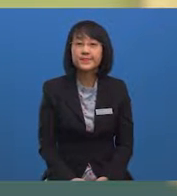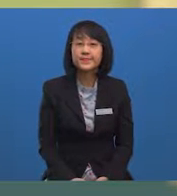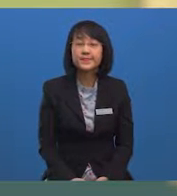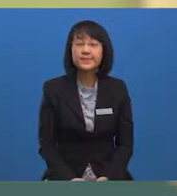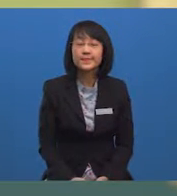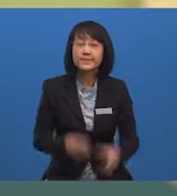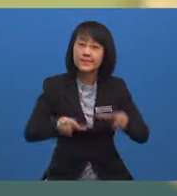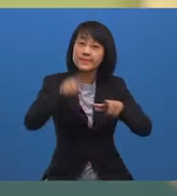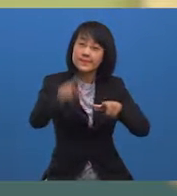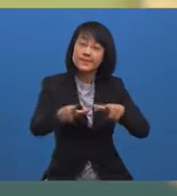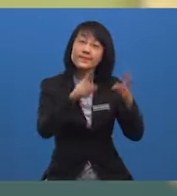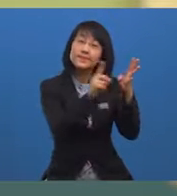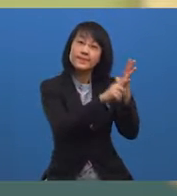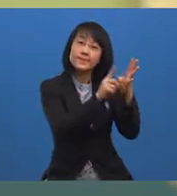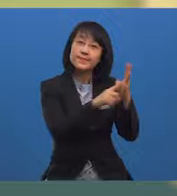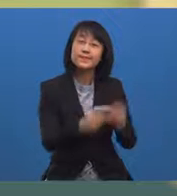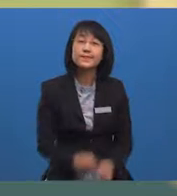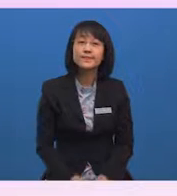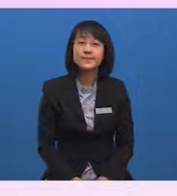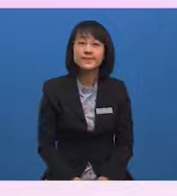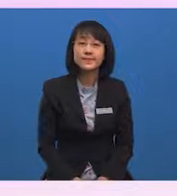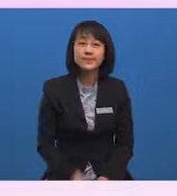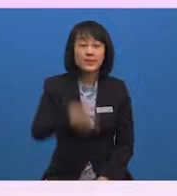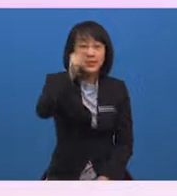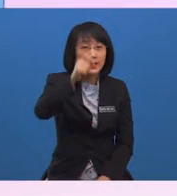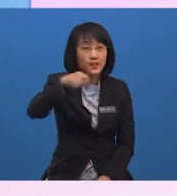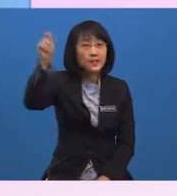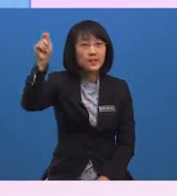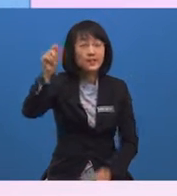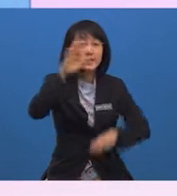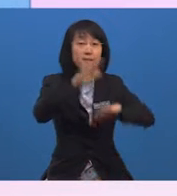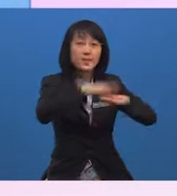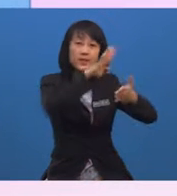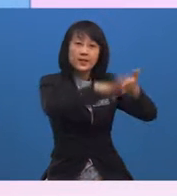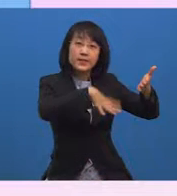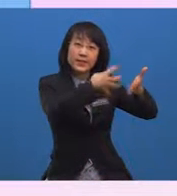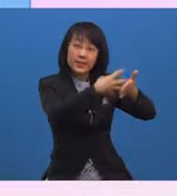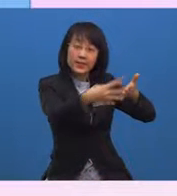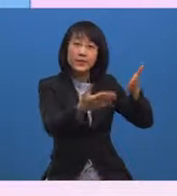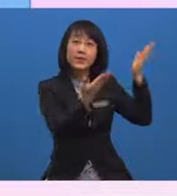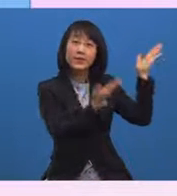Langkah keempat, tandakan right dalam jadual seperti di skrin.